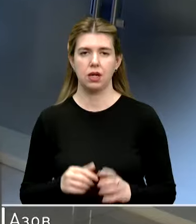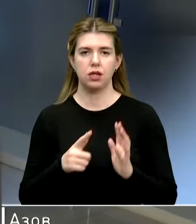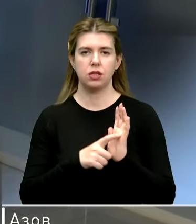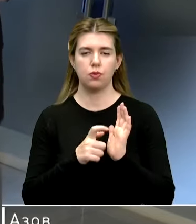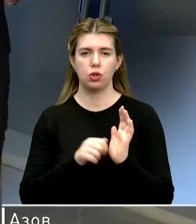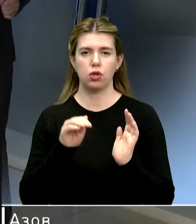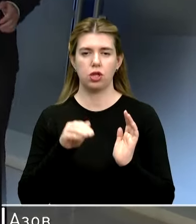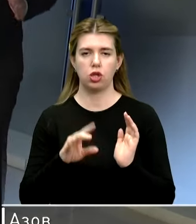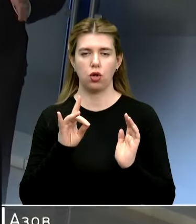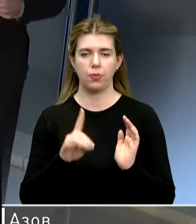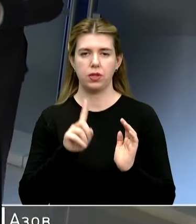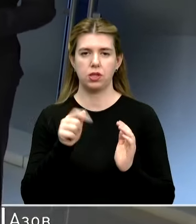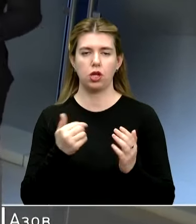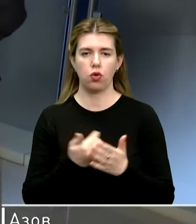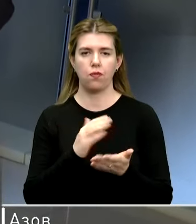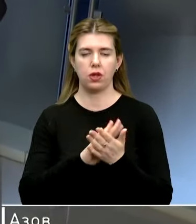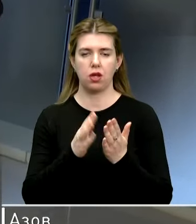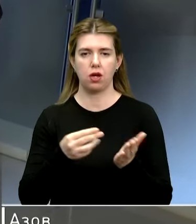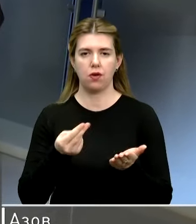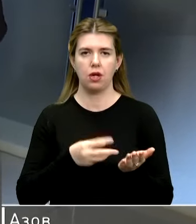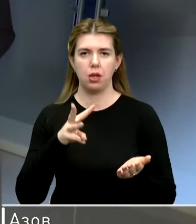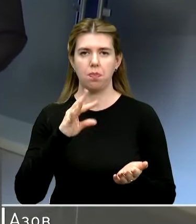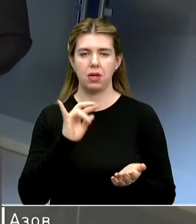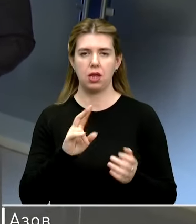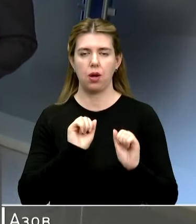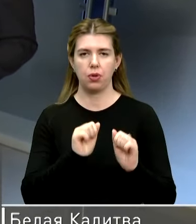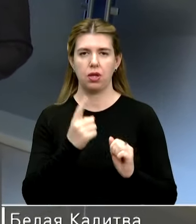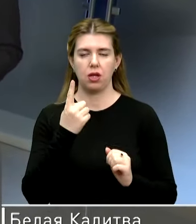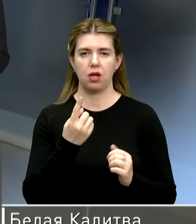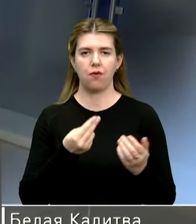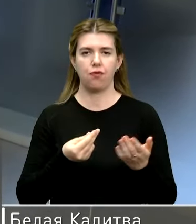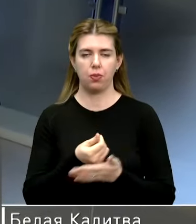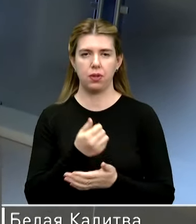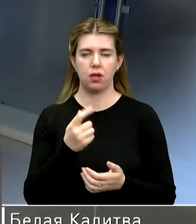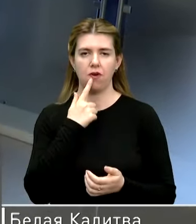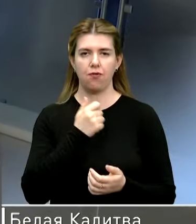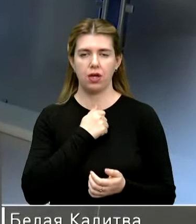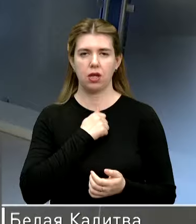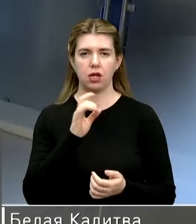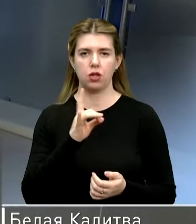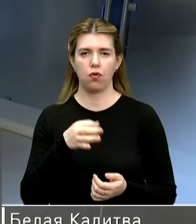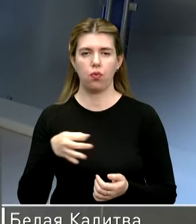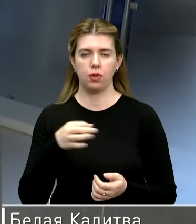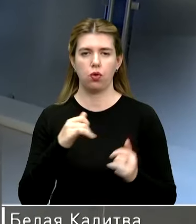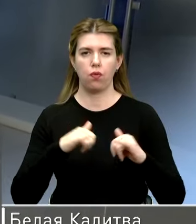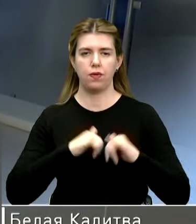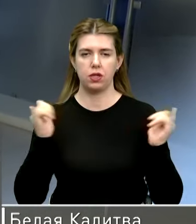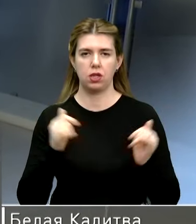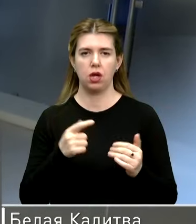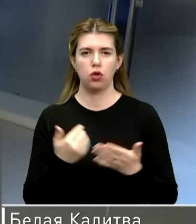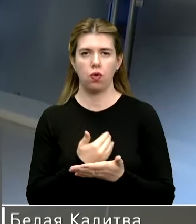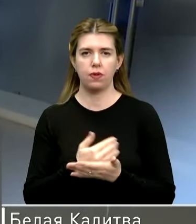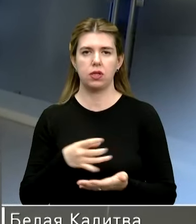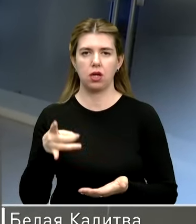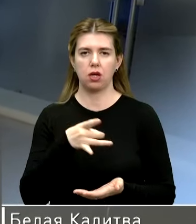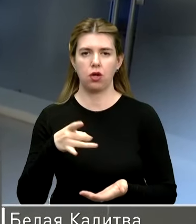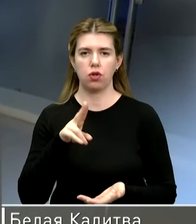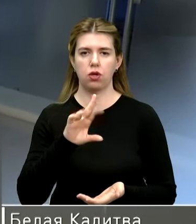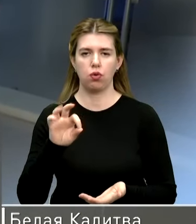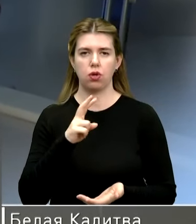700 тысяч рублей за новый контракт с Минобороны. Единовременная выплата бойцам в Ростовской области увеличена. Это новости региона